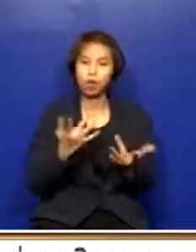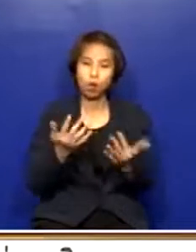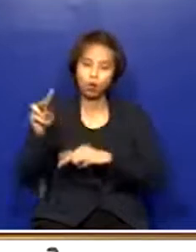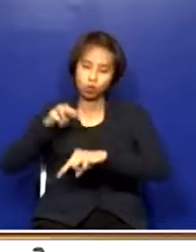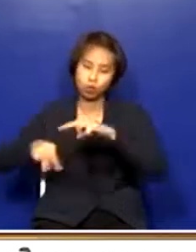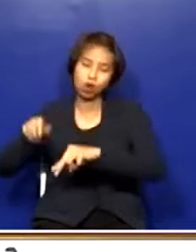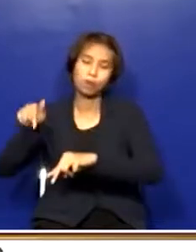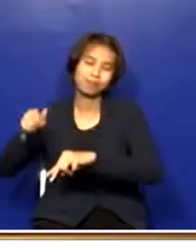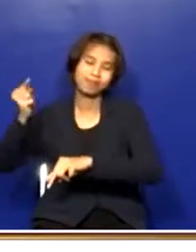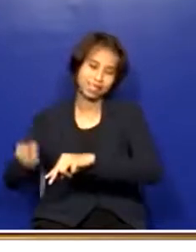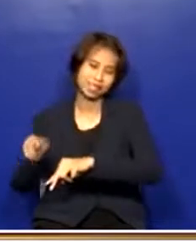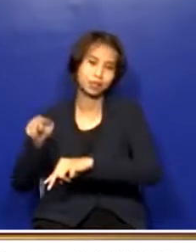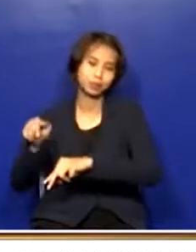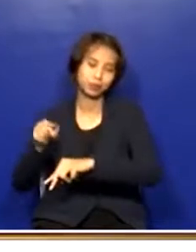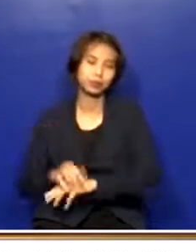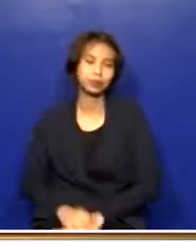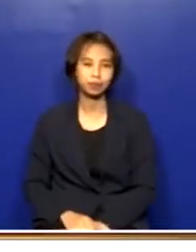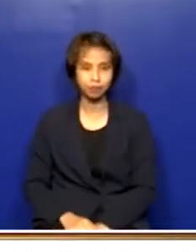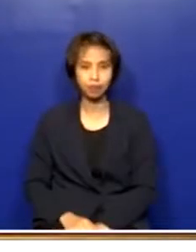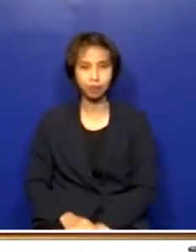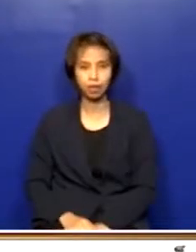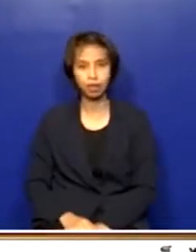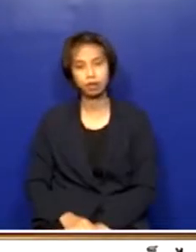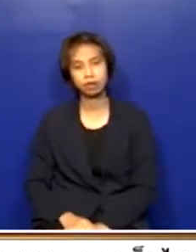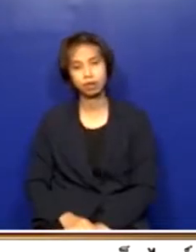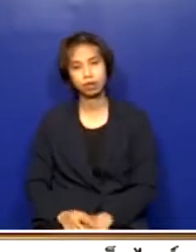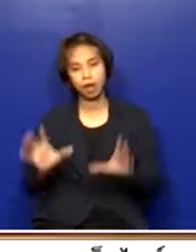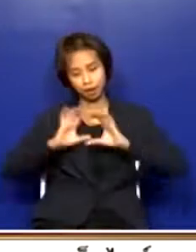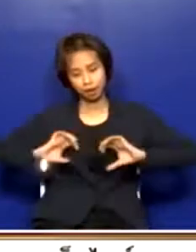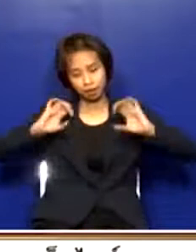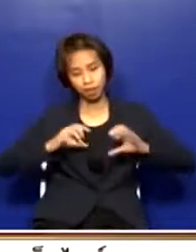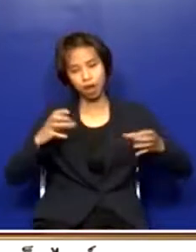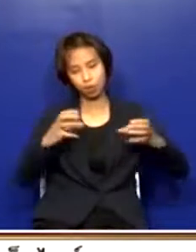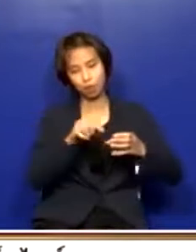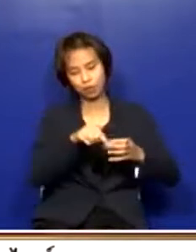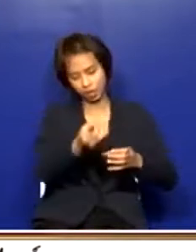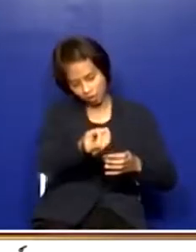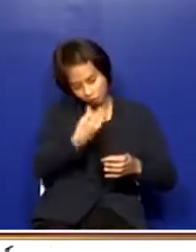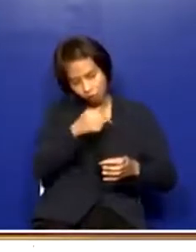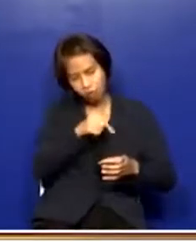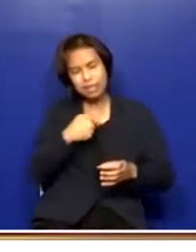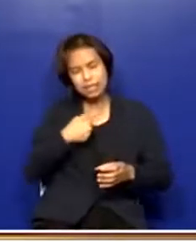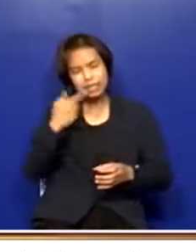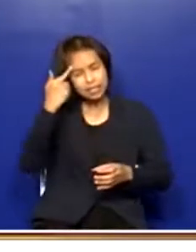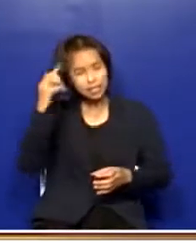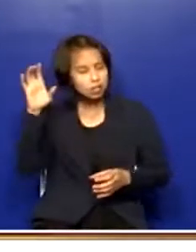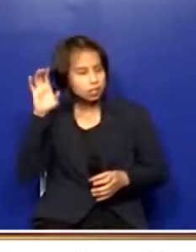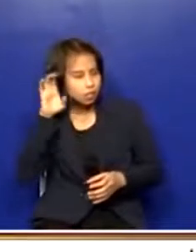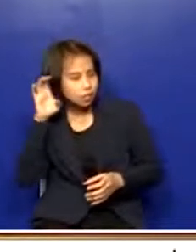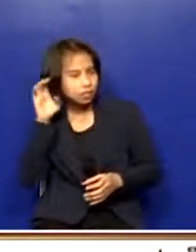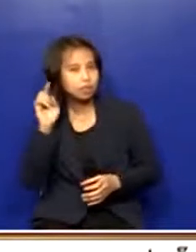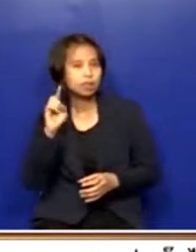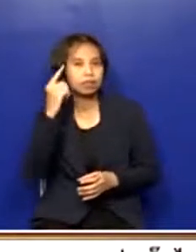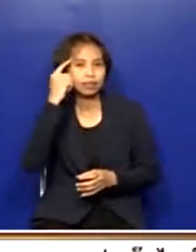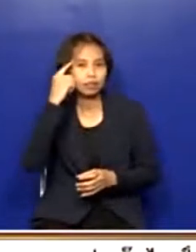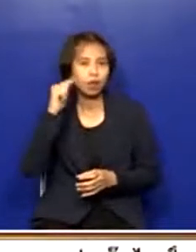ในการร้าชการที่มารายงาน บอกว่า เชื่อว่า ตอน